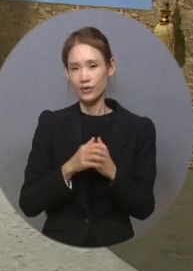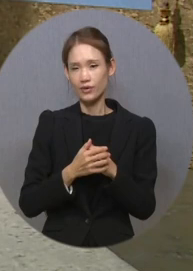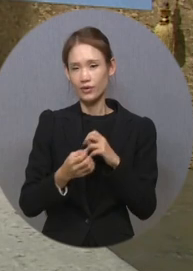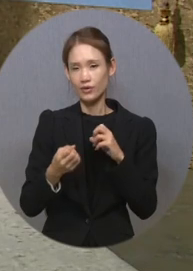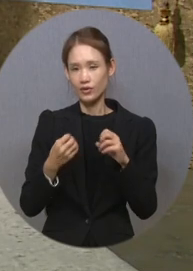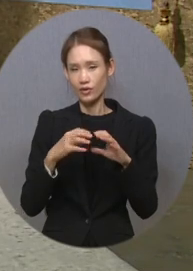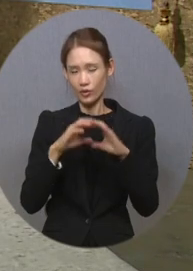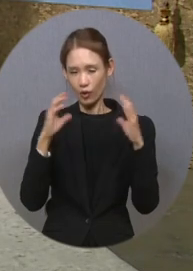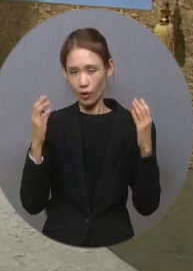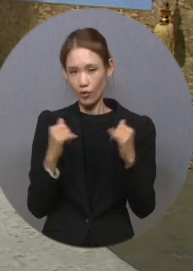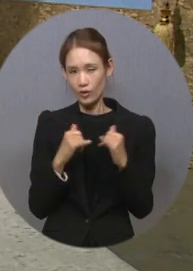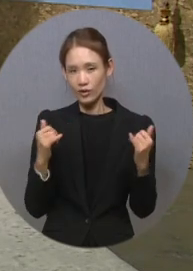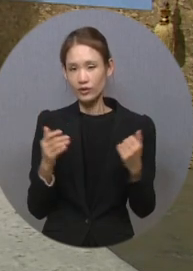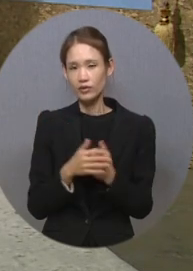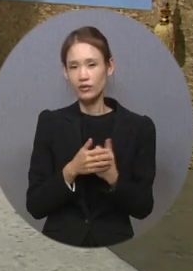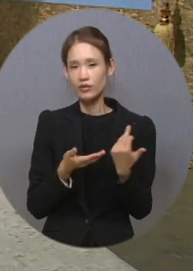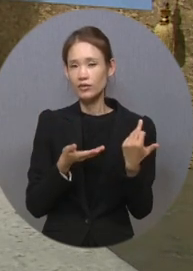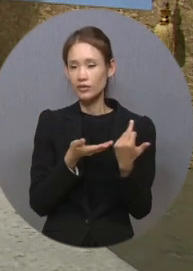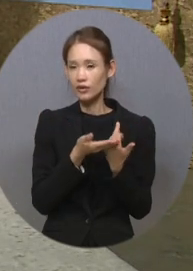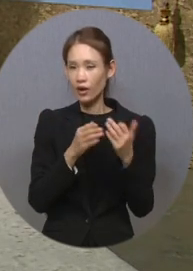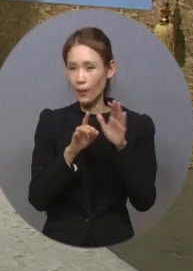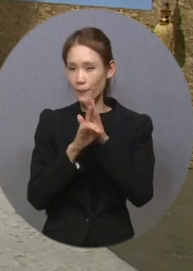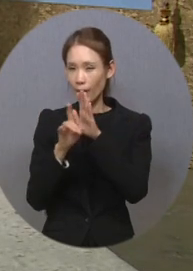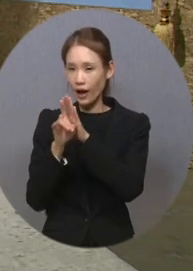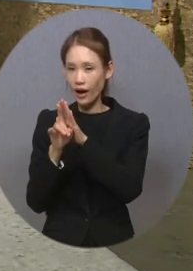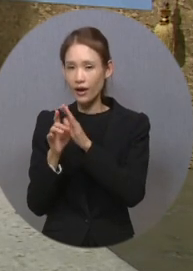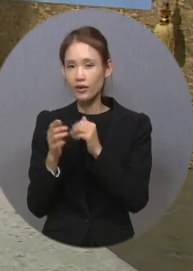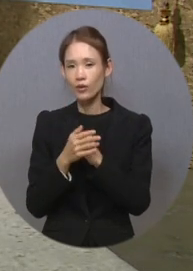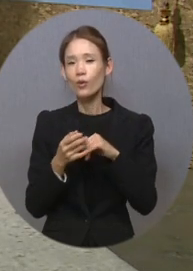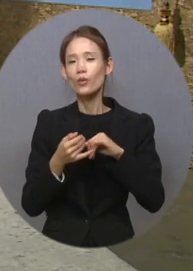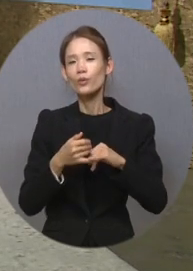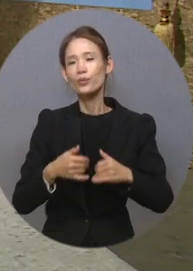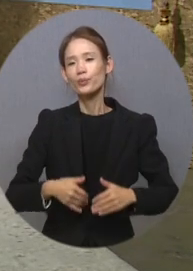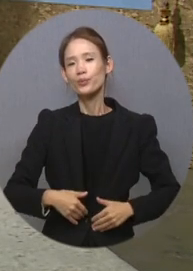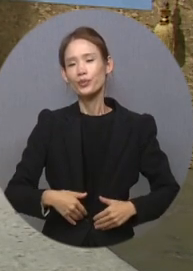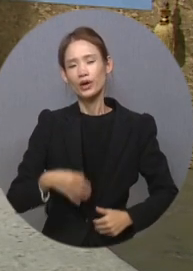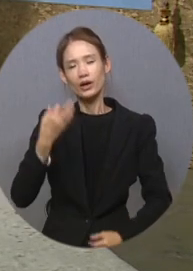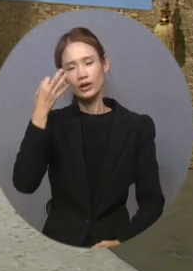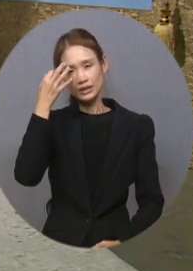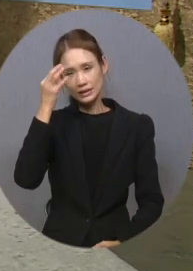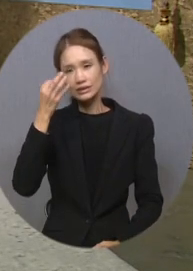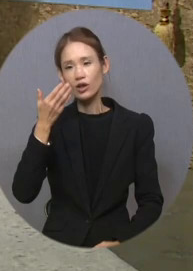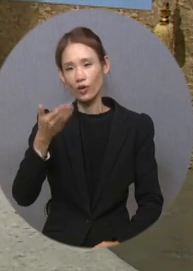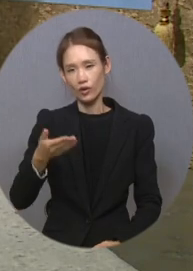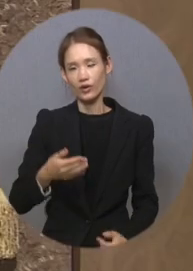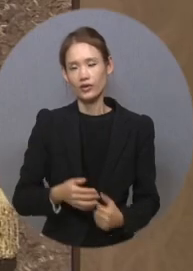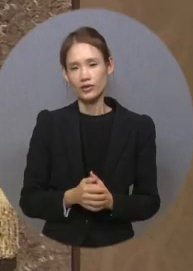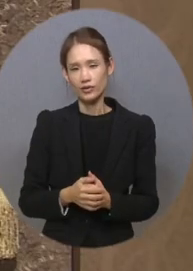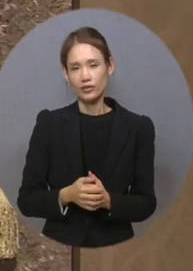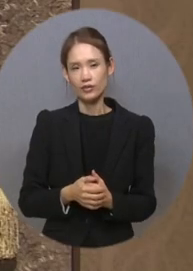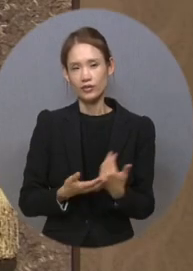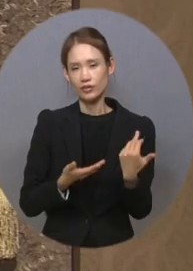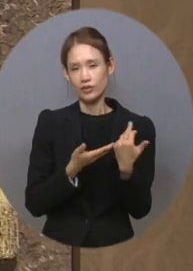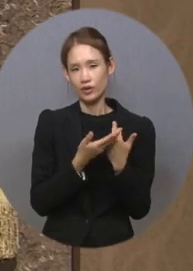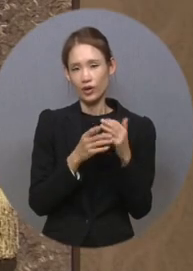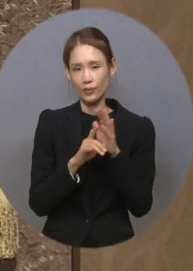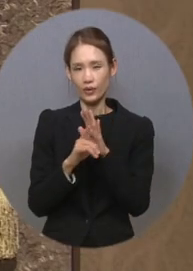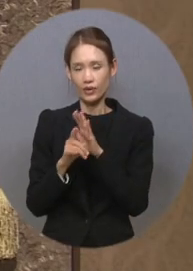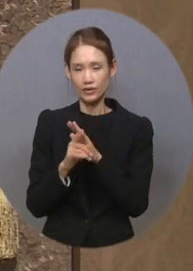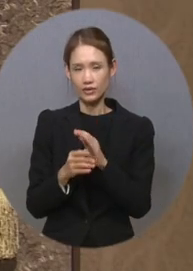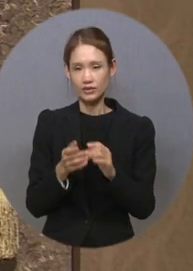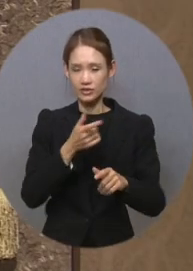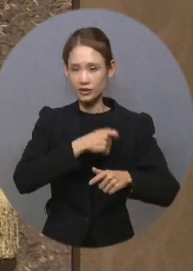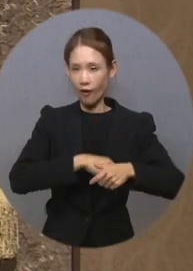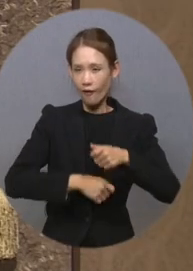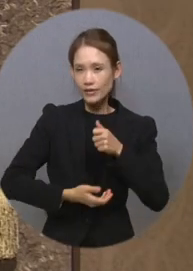응답하는 국민들께서 네. 선 박람회라는 게 정말 필요하다. 그렇게 인정을 해주시는 거고. 섬 박람회를 적극 지지한다